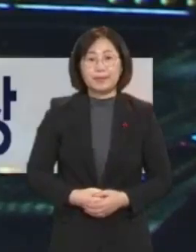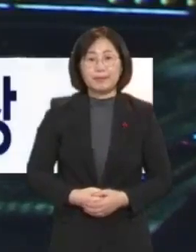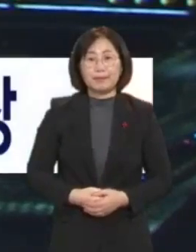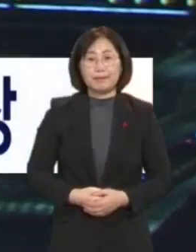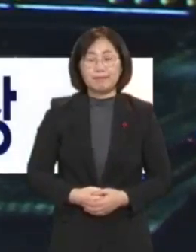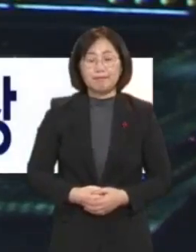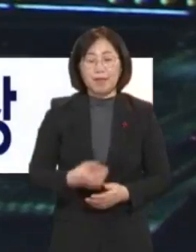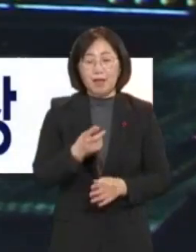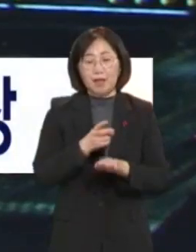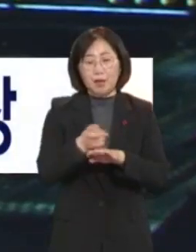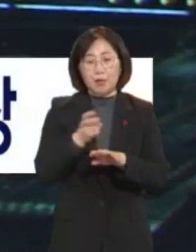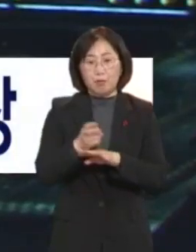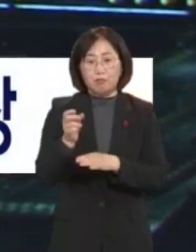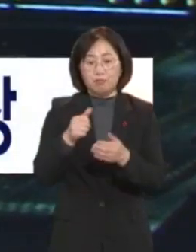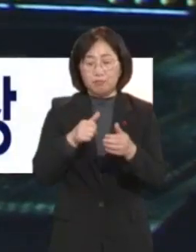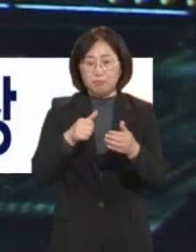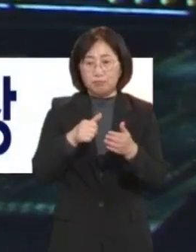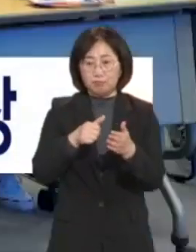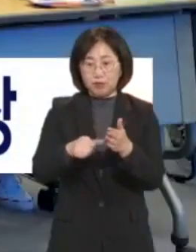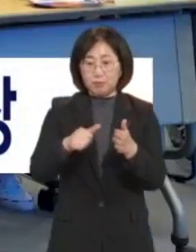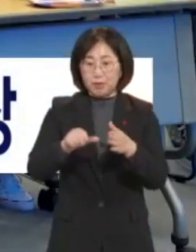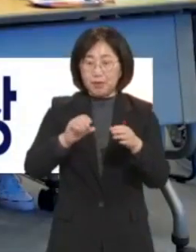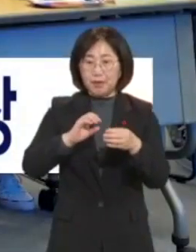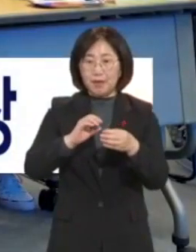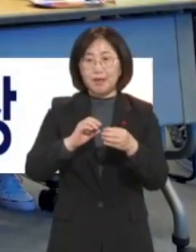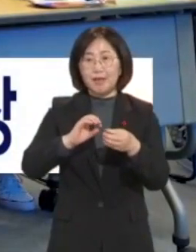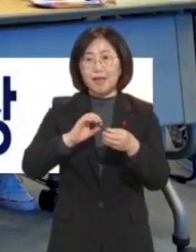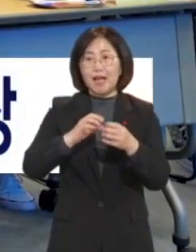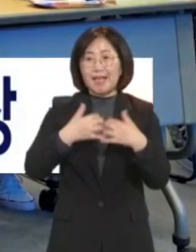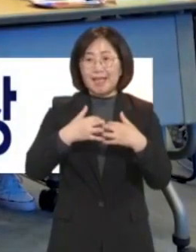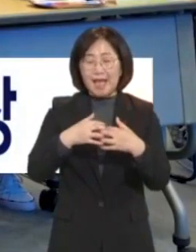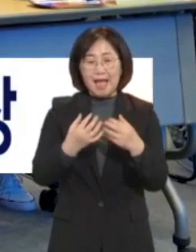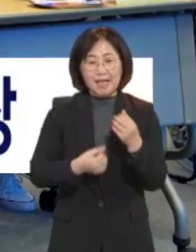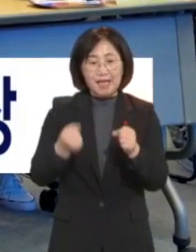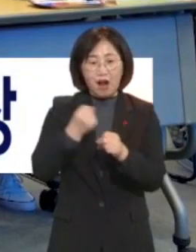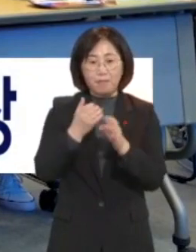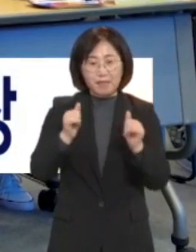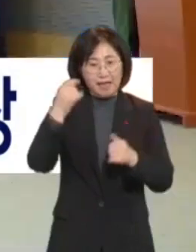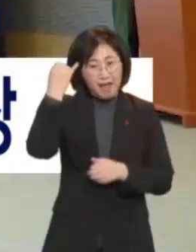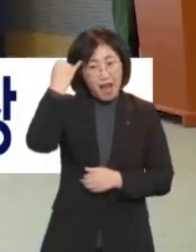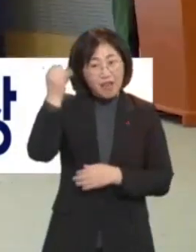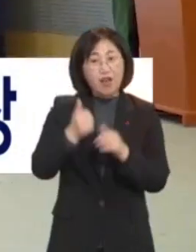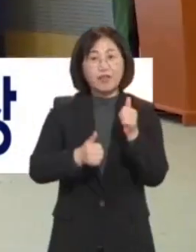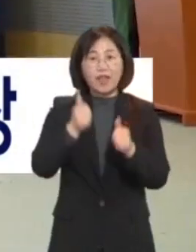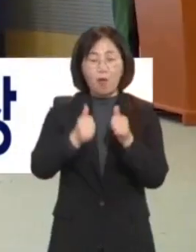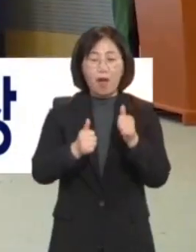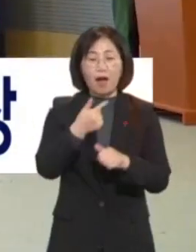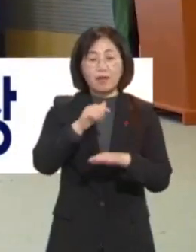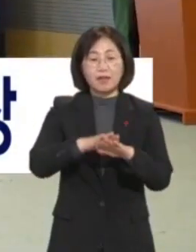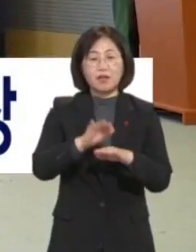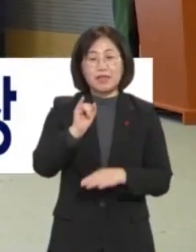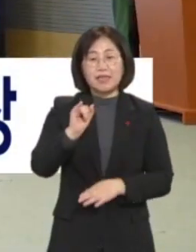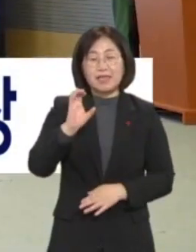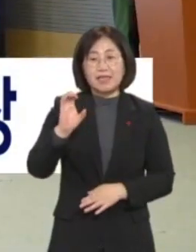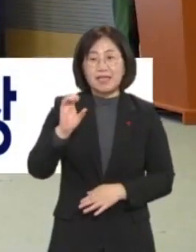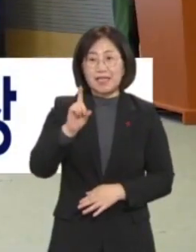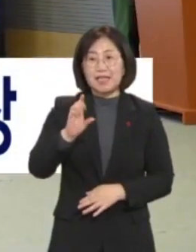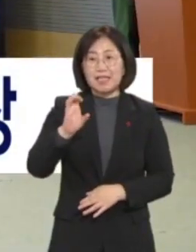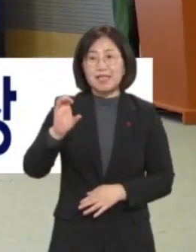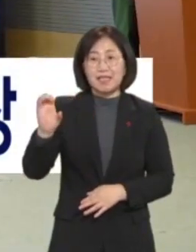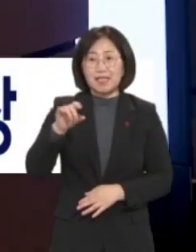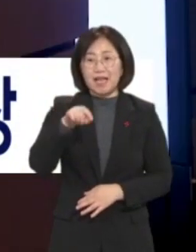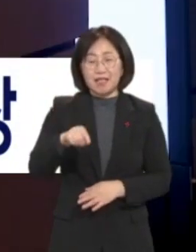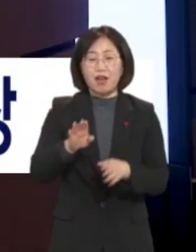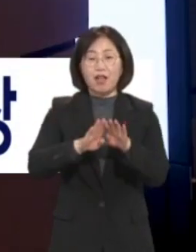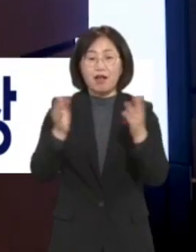이동수단 소재 부품 장비 창업자들이 모인 아이디어 경진 대회가 대전 컨벤션 센터에서 열렸습니다 창업자들의